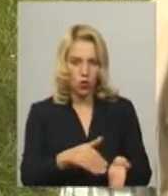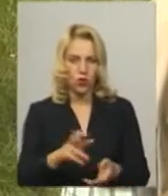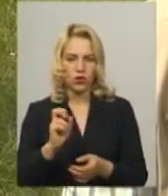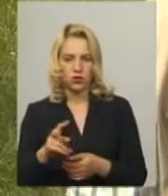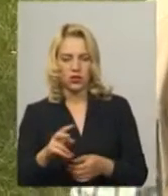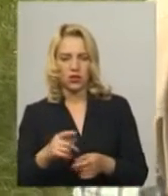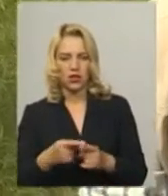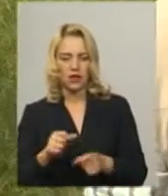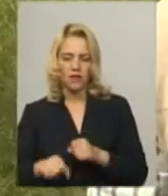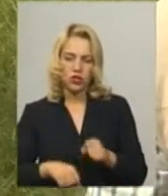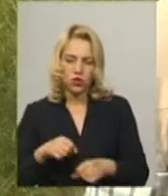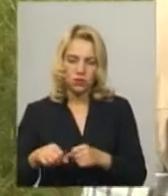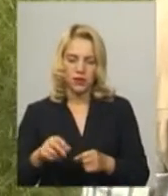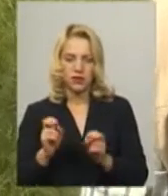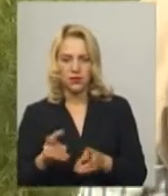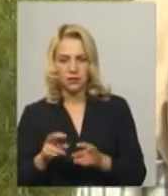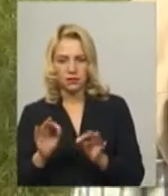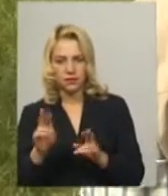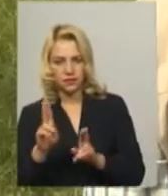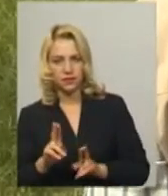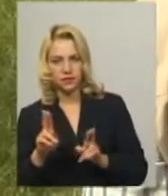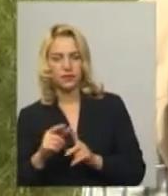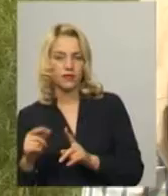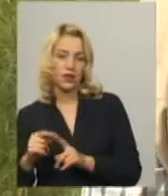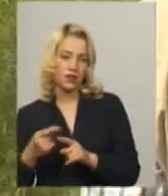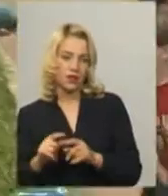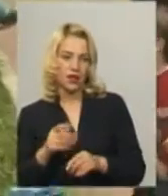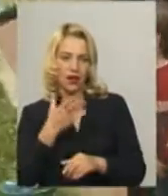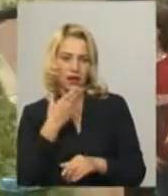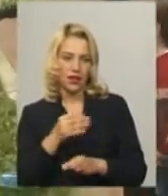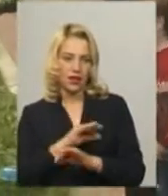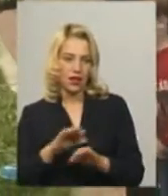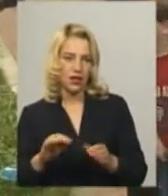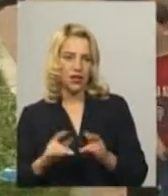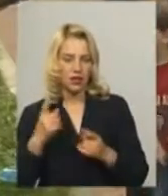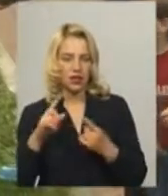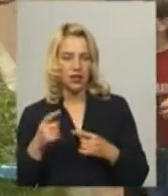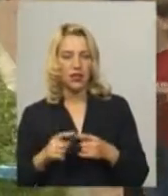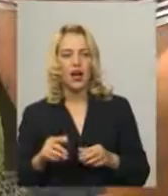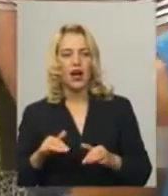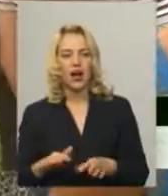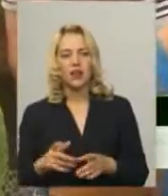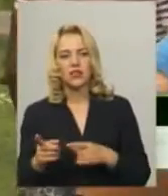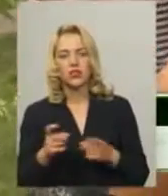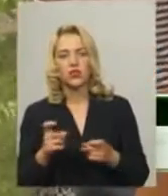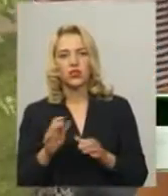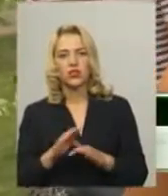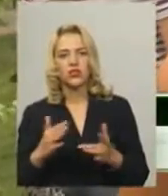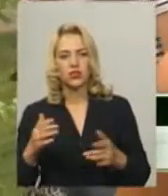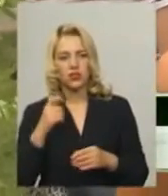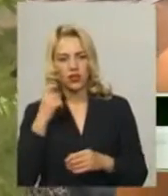де на велосипеді їздити. Дуже прекрасна ідея. До акції долучились діти різного віку. Я дізнався,